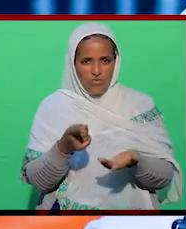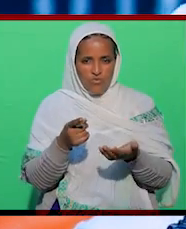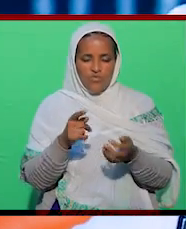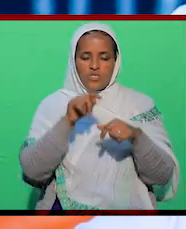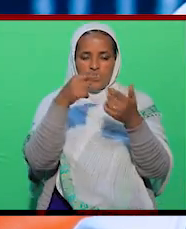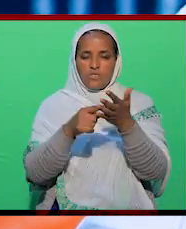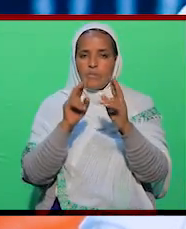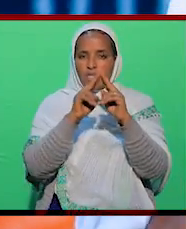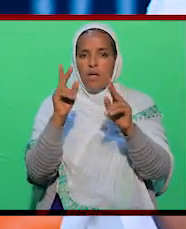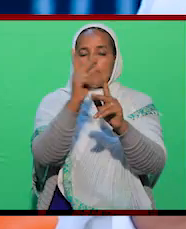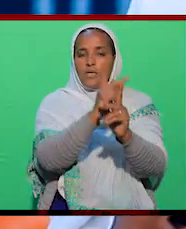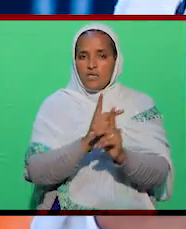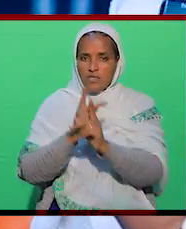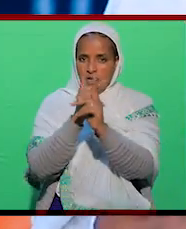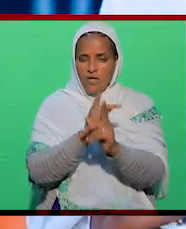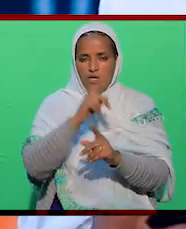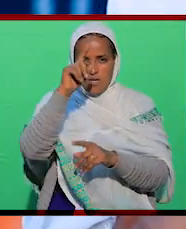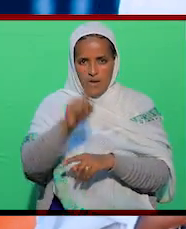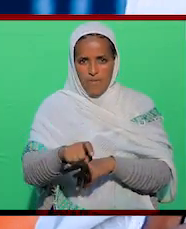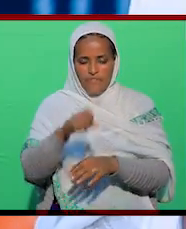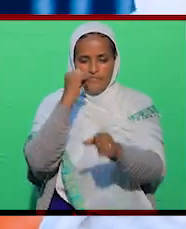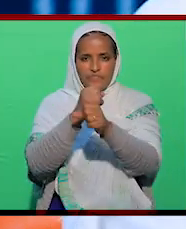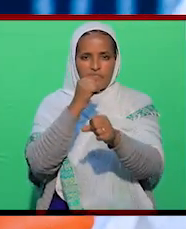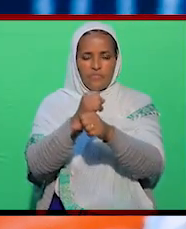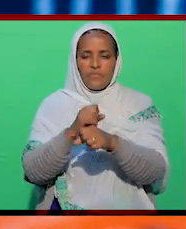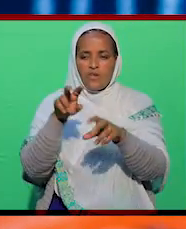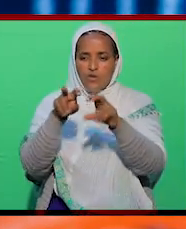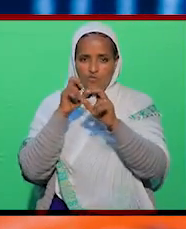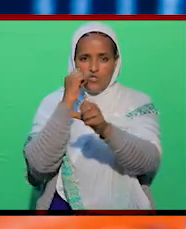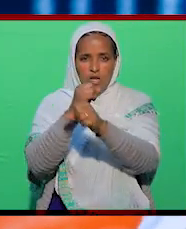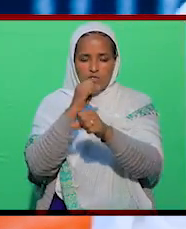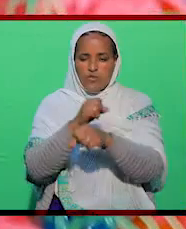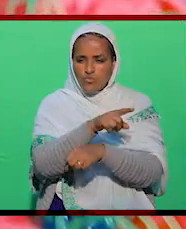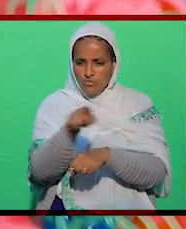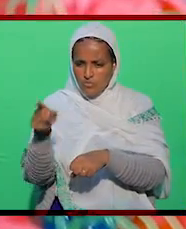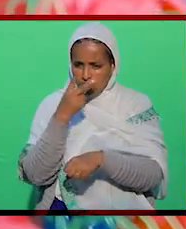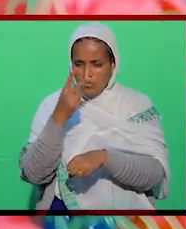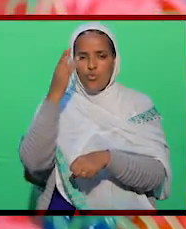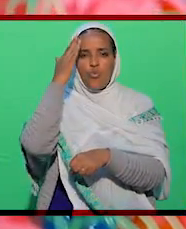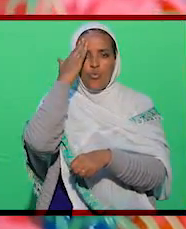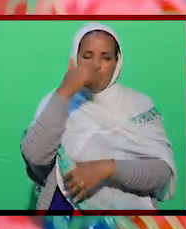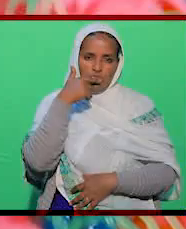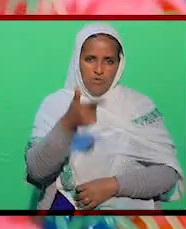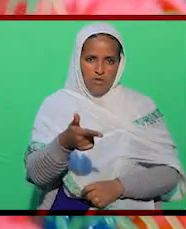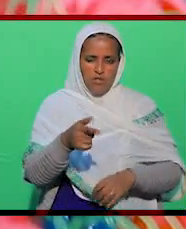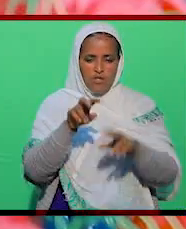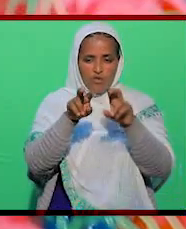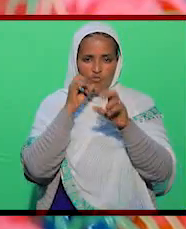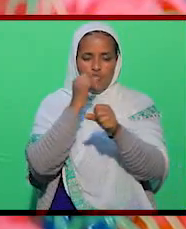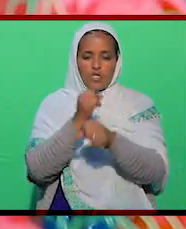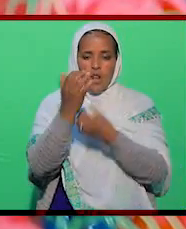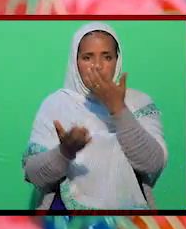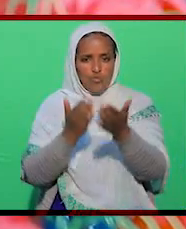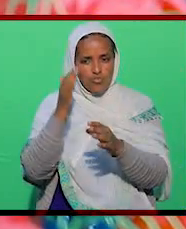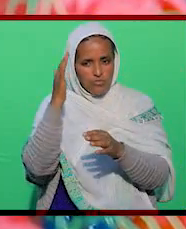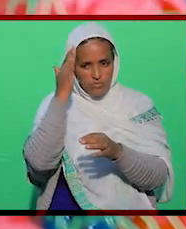አለ። ስለዚህ በጣም ልንጠነቀቅ ይገባል። ዕውቅዎሙ ለገበርተ ዓመፃ ክፉ ሰራተኞችን እወቁባቸው ነው የሚለው ቅዱስ